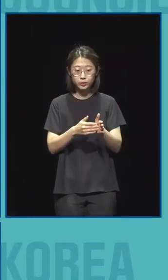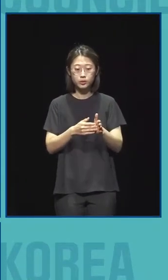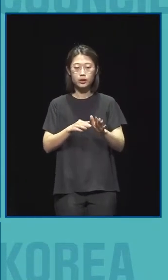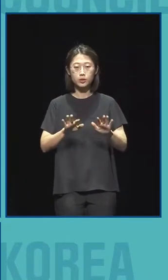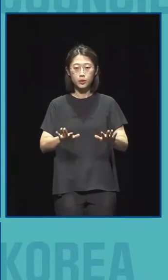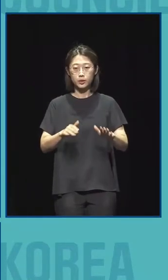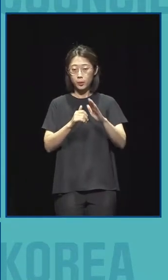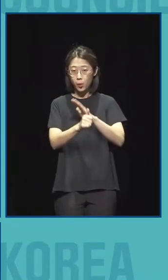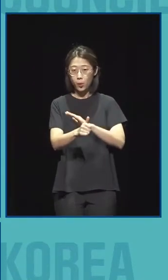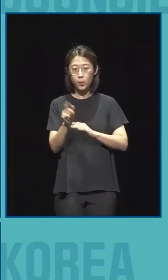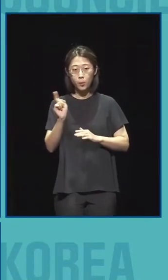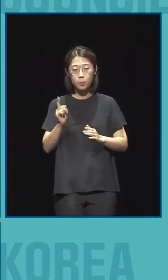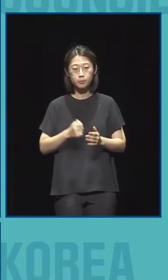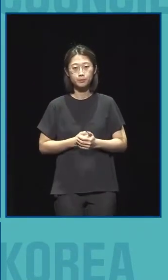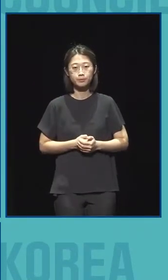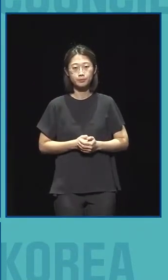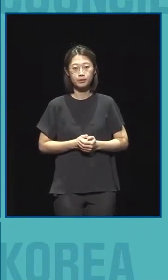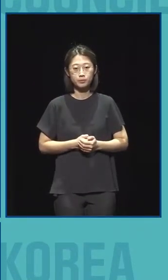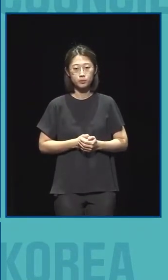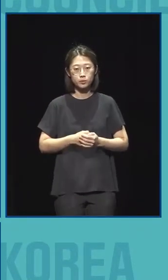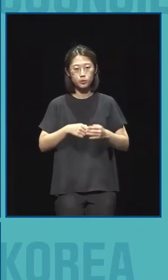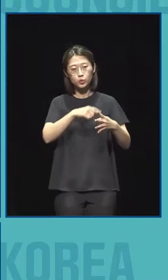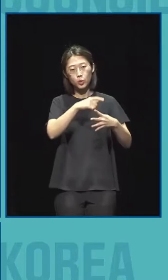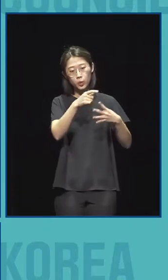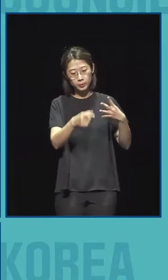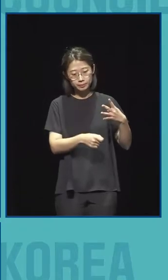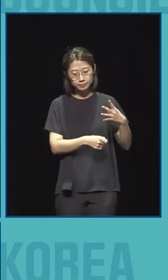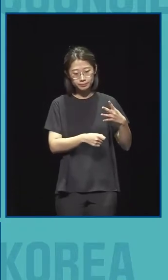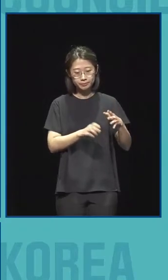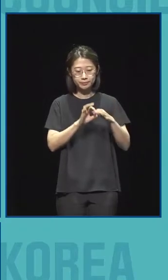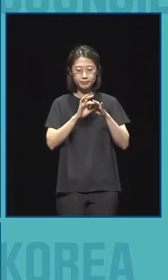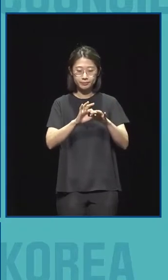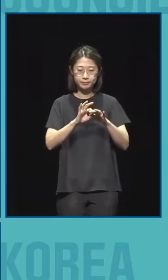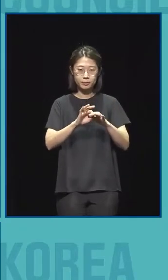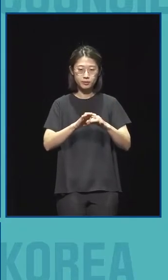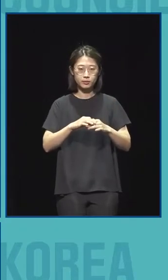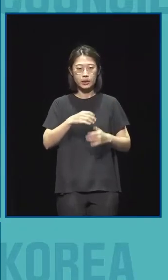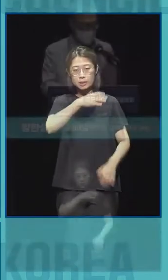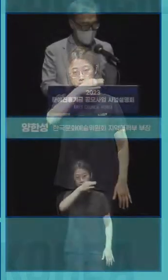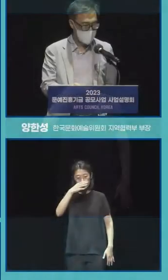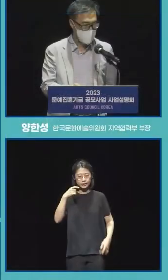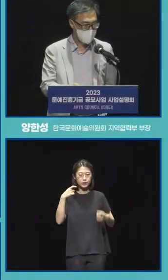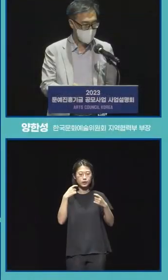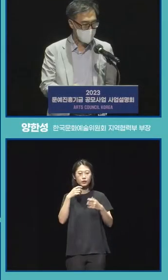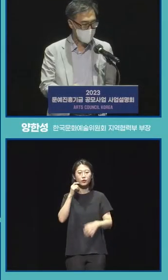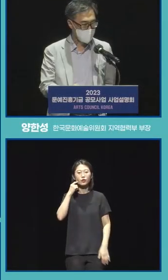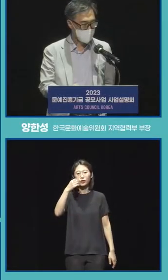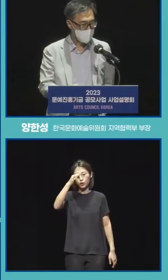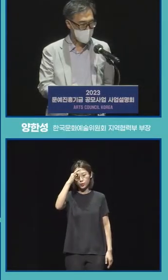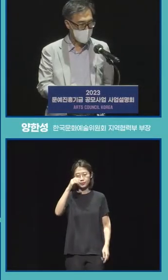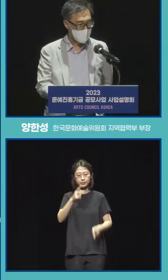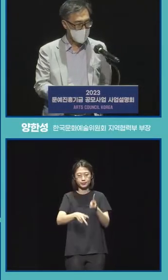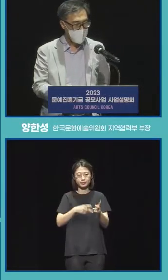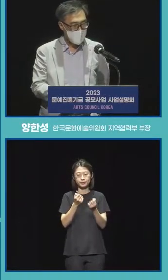유일한 대표적인 문화수 향유 프로그램을 할 수 있는 신나는 예술 여행사업 설명을 드리도록 하겠습니다